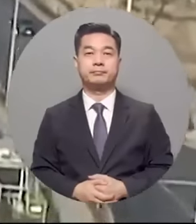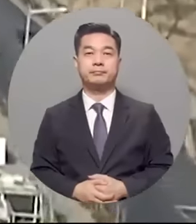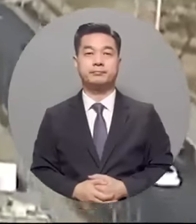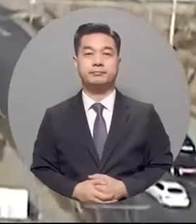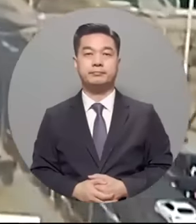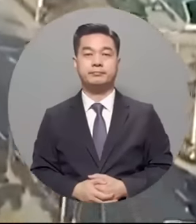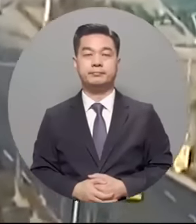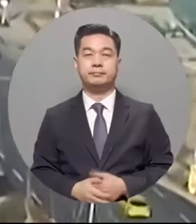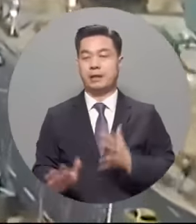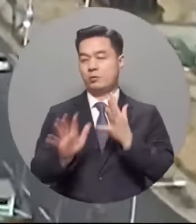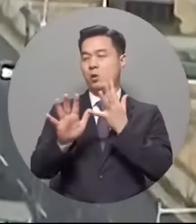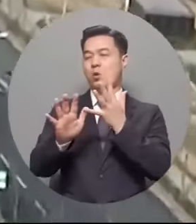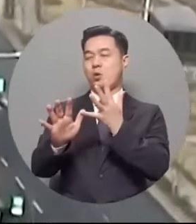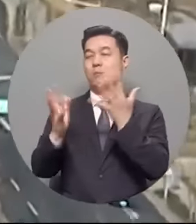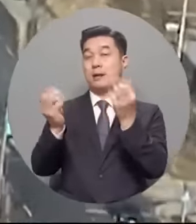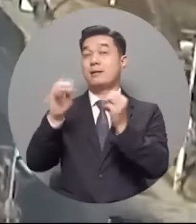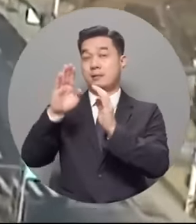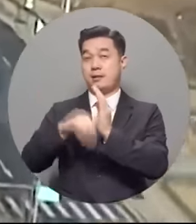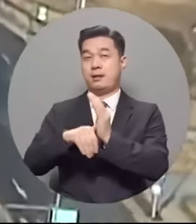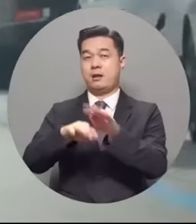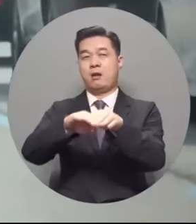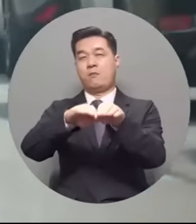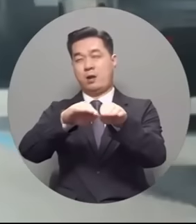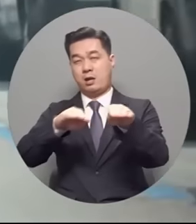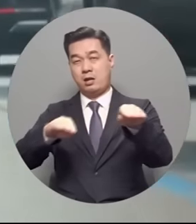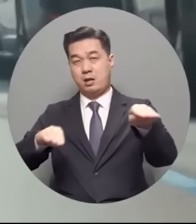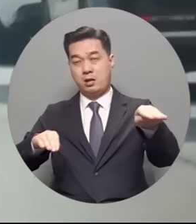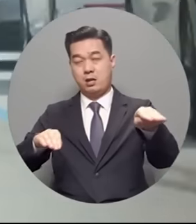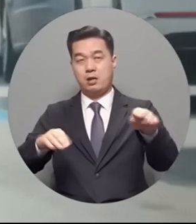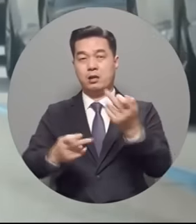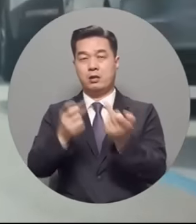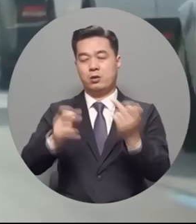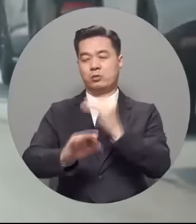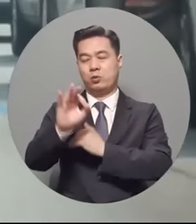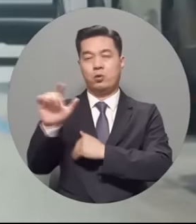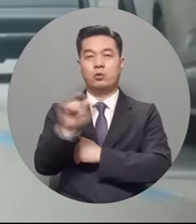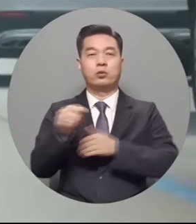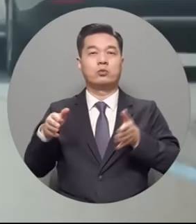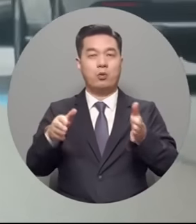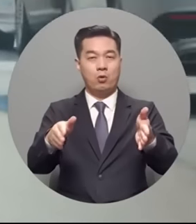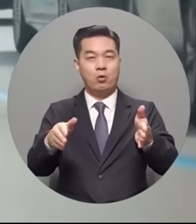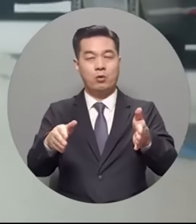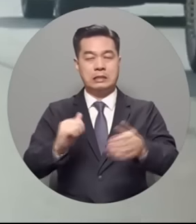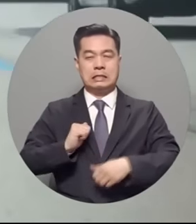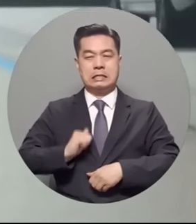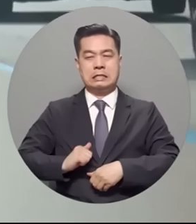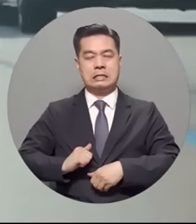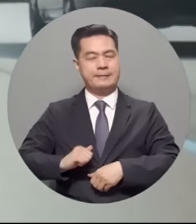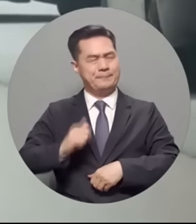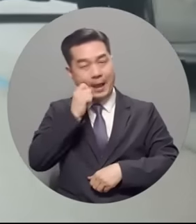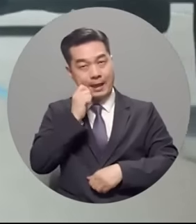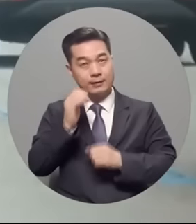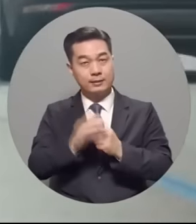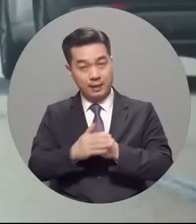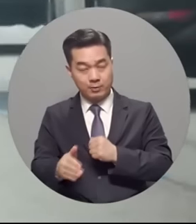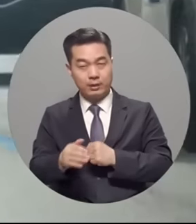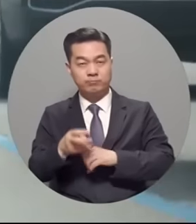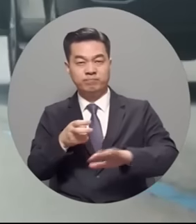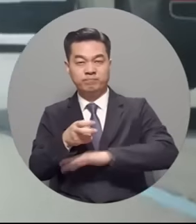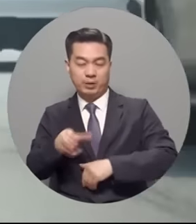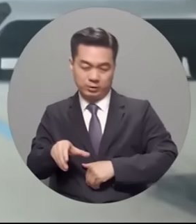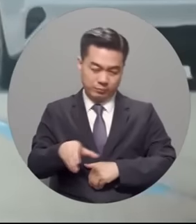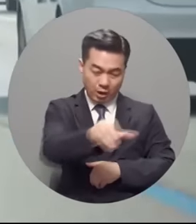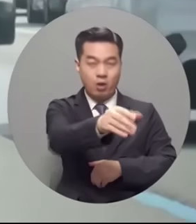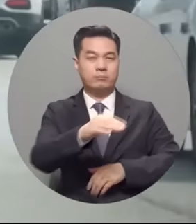나들이철 거의 예외 없이 꽉 막히는 영동고속도로. 정체를 참지 못한 한 검은 승용차가 옆 버스 전용차로를